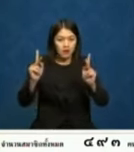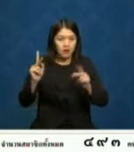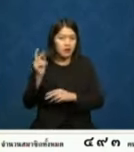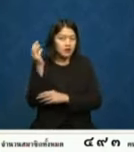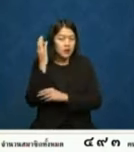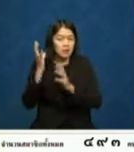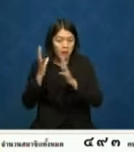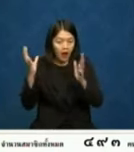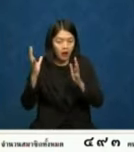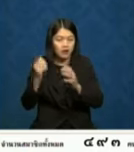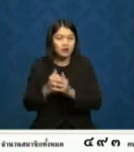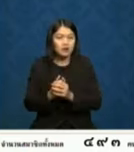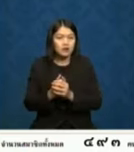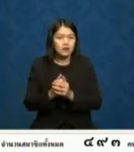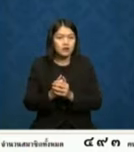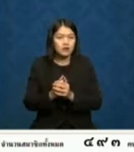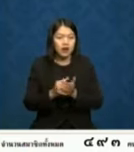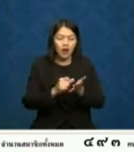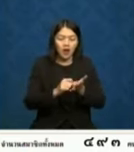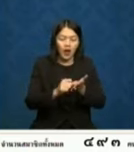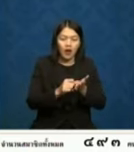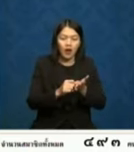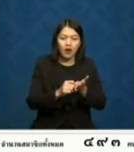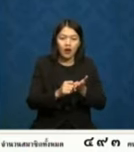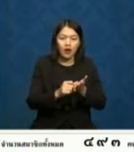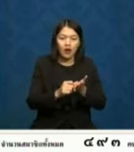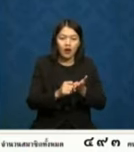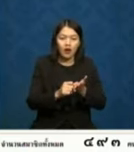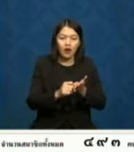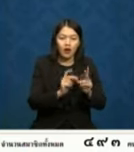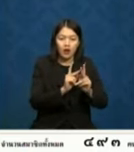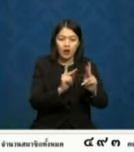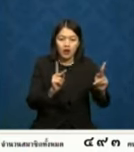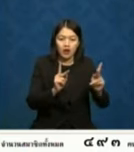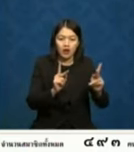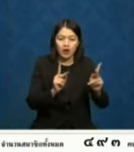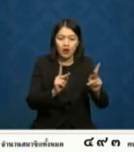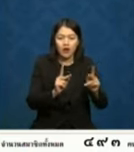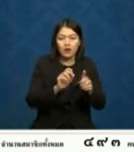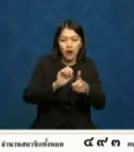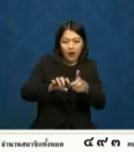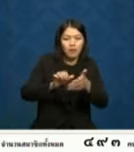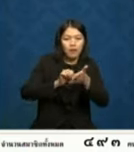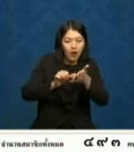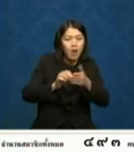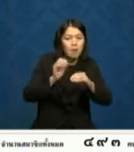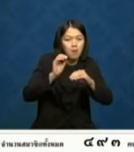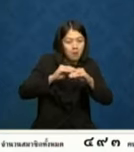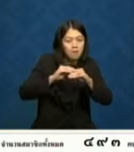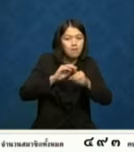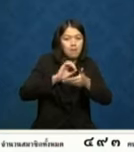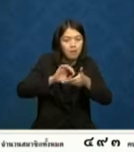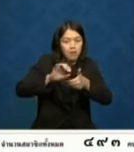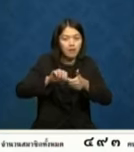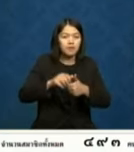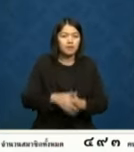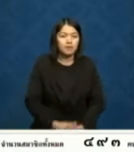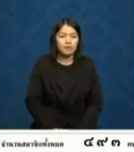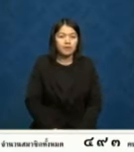ข้างมากหรือเห็นด้วยกับการแก้ไขของคณะกรรมาธิการที่สงนความเห็นและผู้แปรยติ